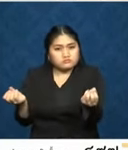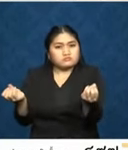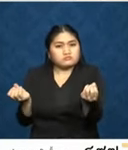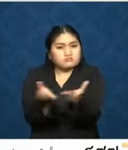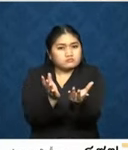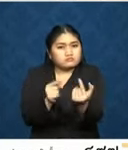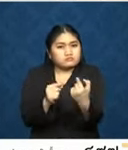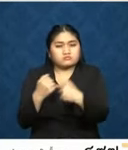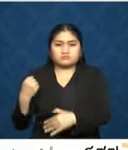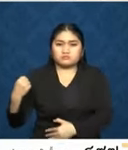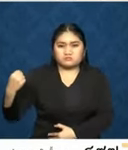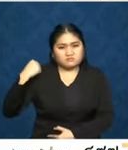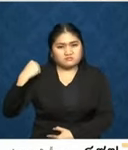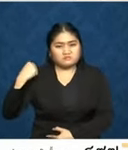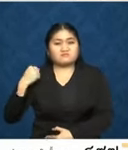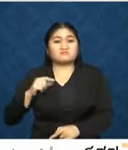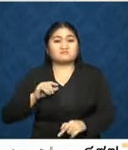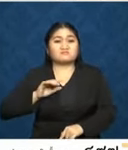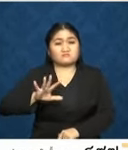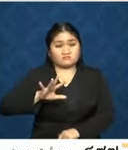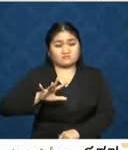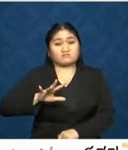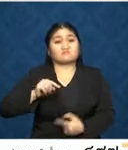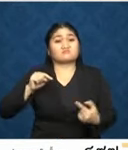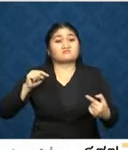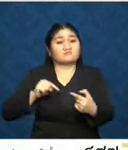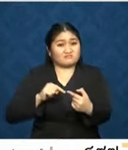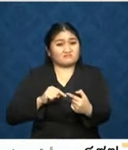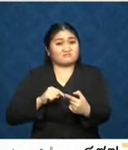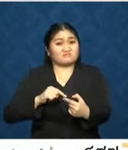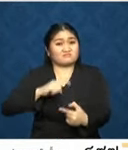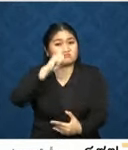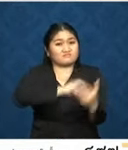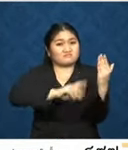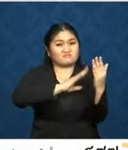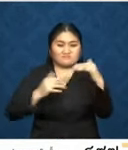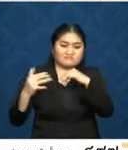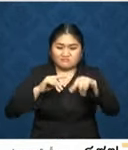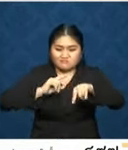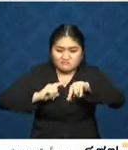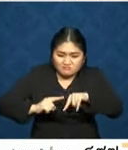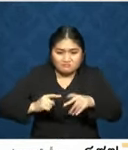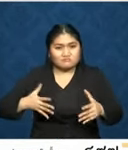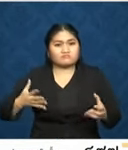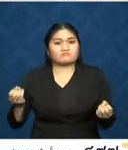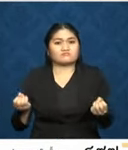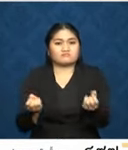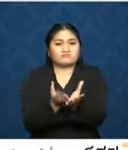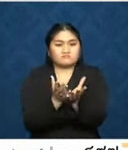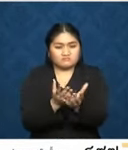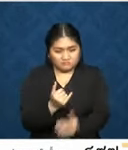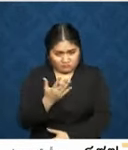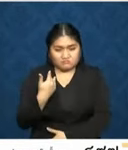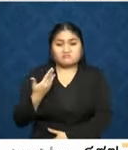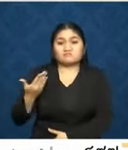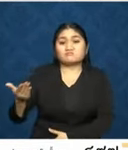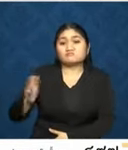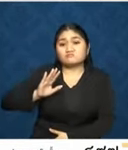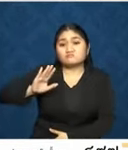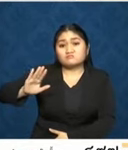ความเชื่อมั่นเรื่องความมั่นคงของระบบสื่อสารของประเทศดังนั้นจึงอยากร้องขอให้ท่านรัฐมนตรีว่าการกระทรวง